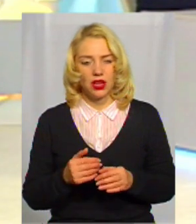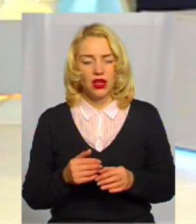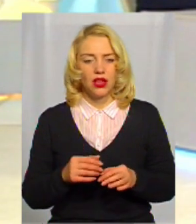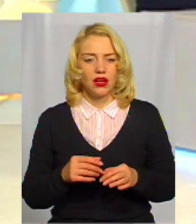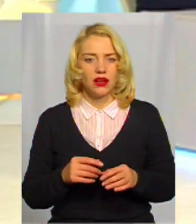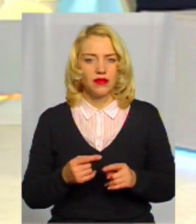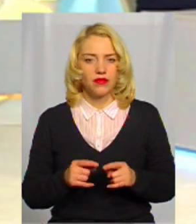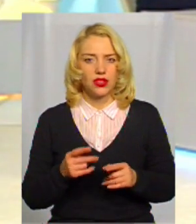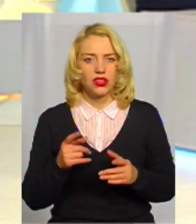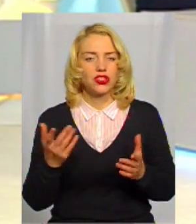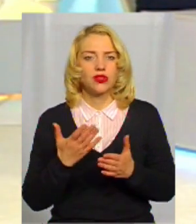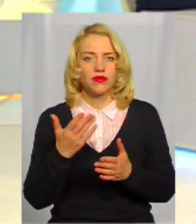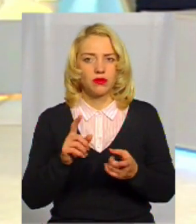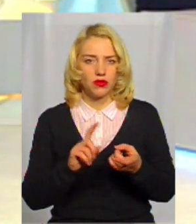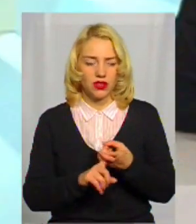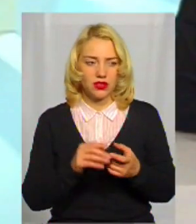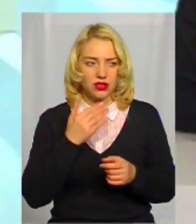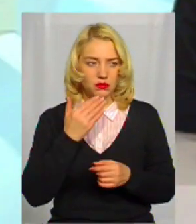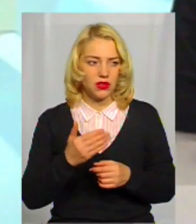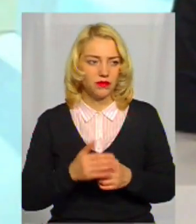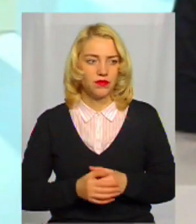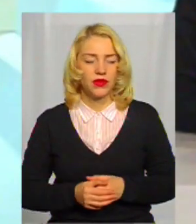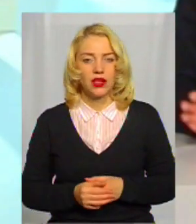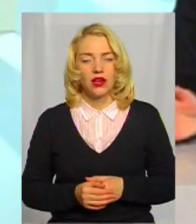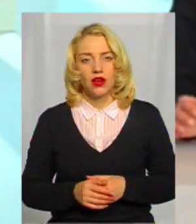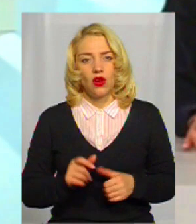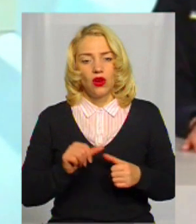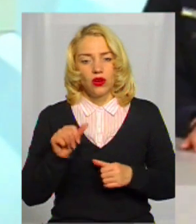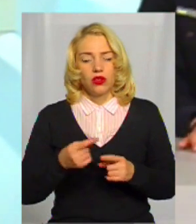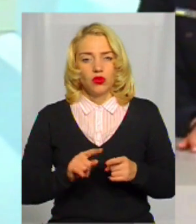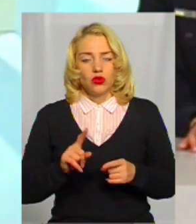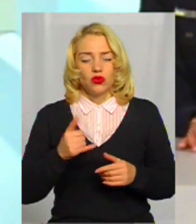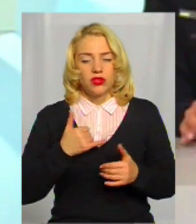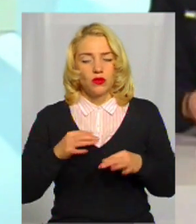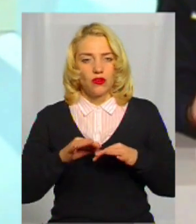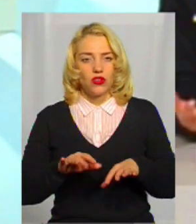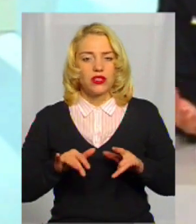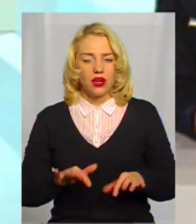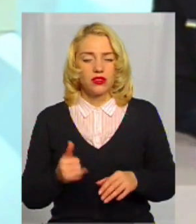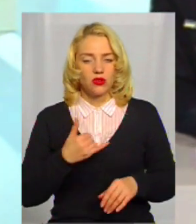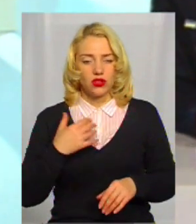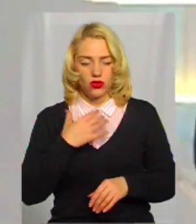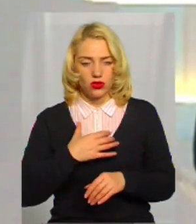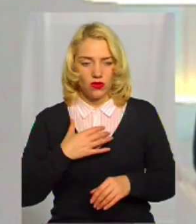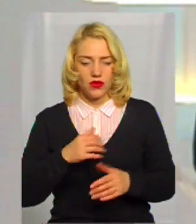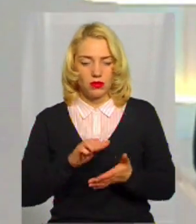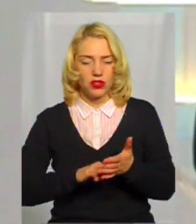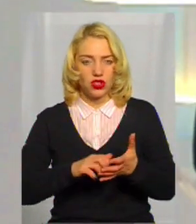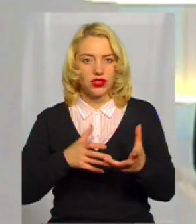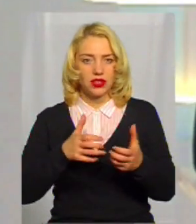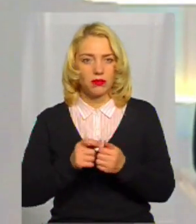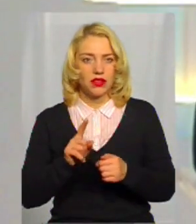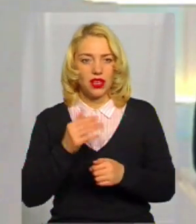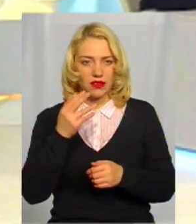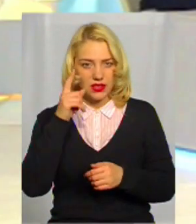акцій чи чимось ще? Я трошечки доповню. Угу. Ну, крім того, що в нас проводяться акції, в нас основна із причин ДТП, як